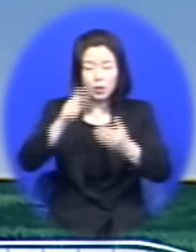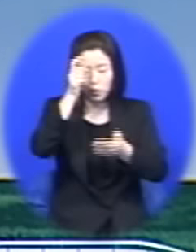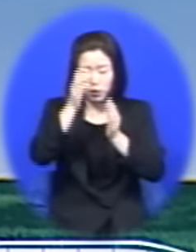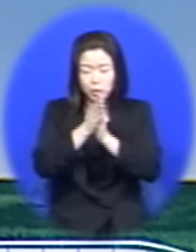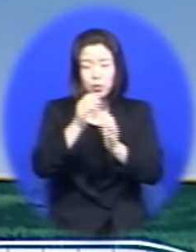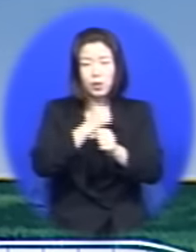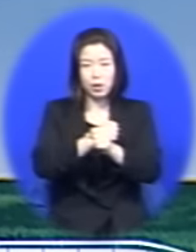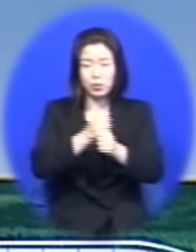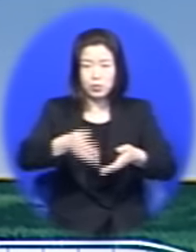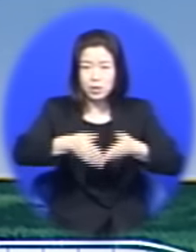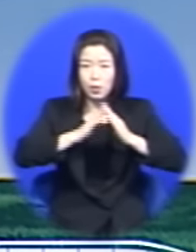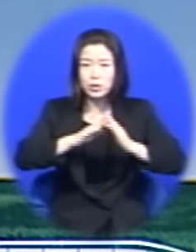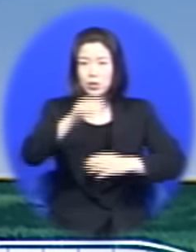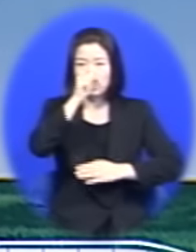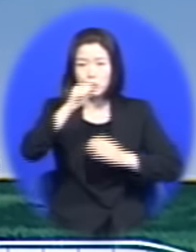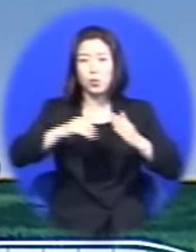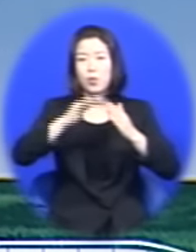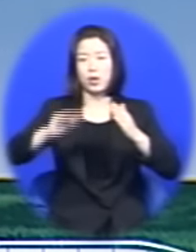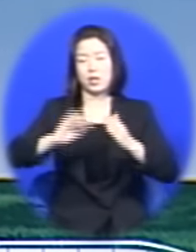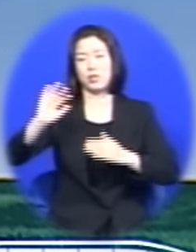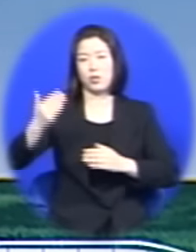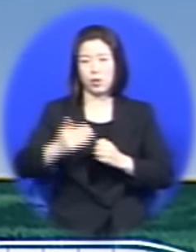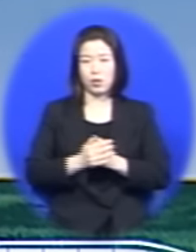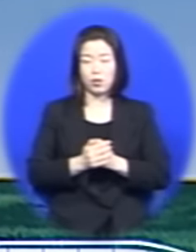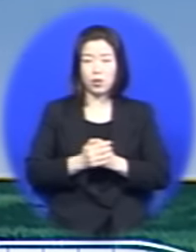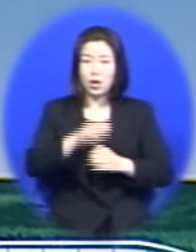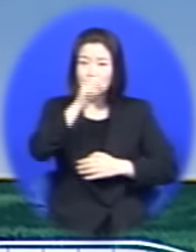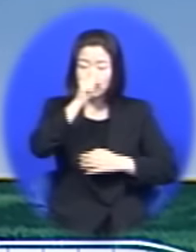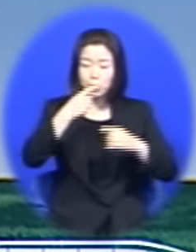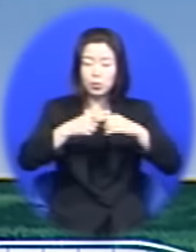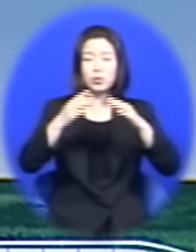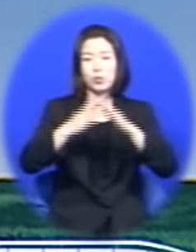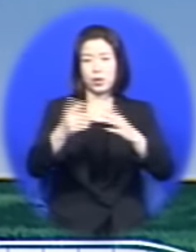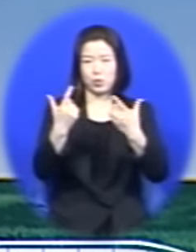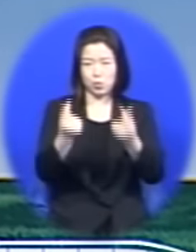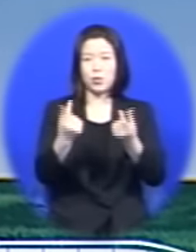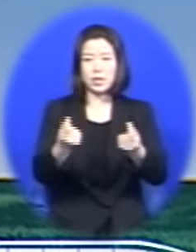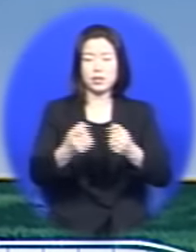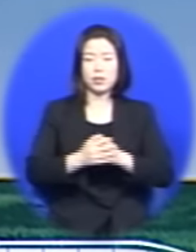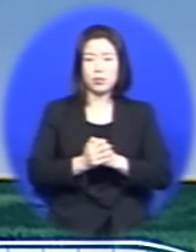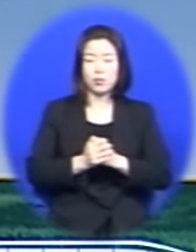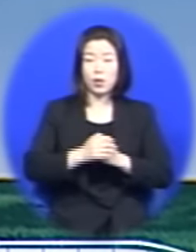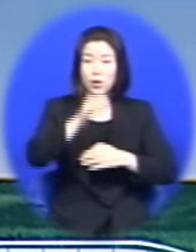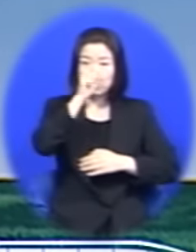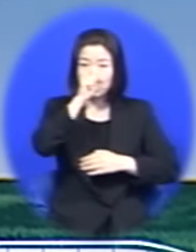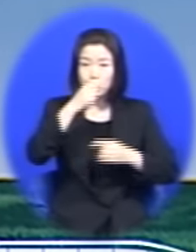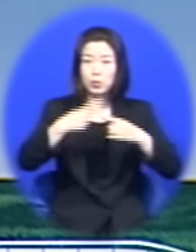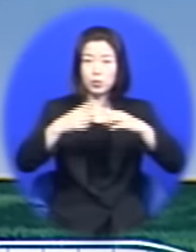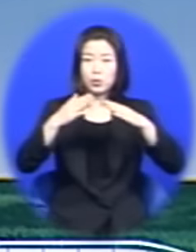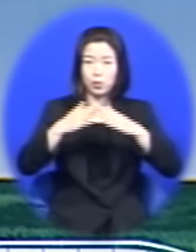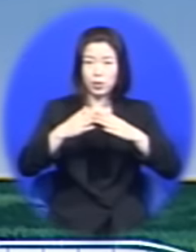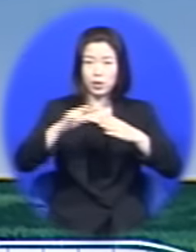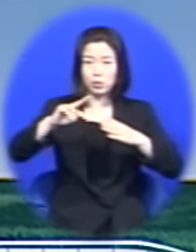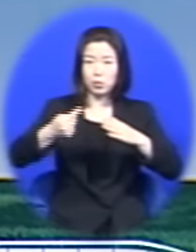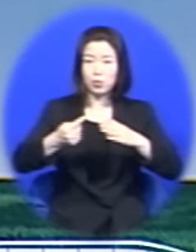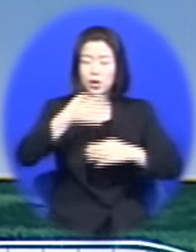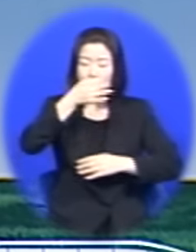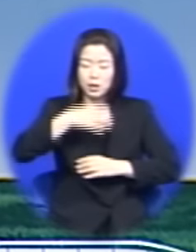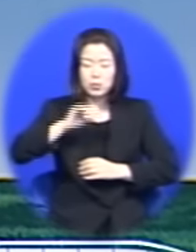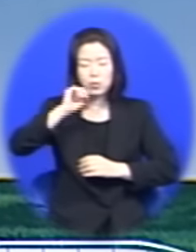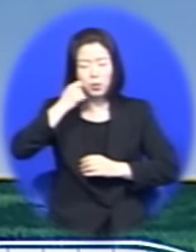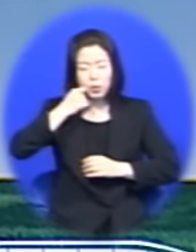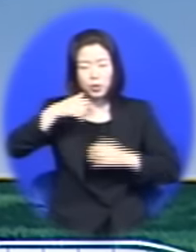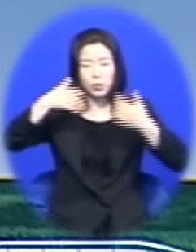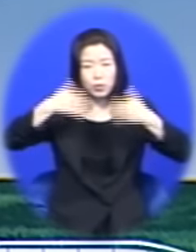좋은 가정이 되는 거죠. 좋은 교회도 똑같아요. 좋은 교회도 힘들고 어려운